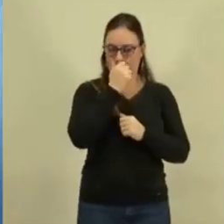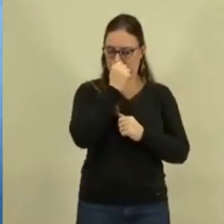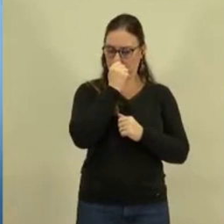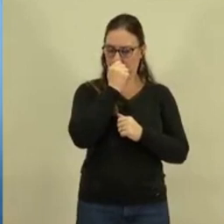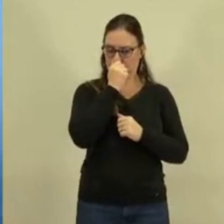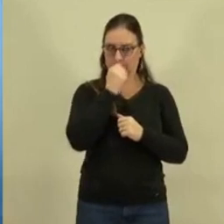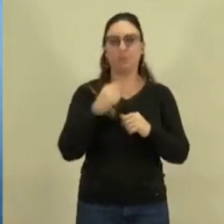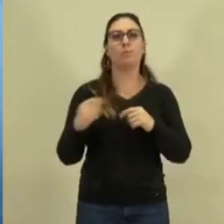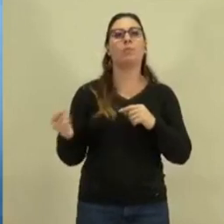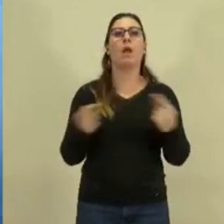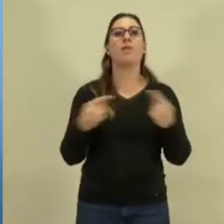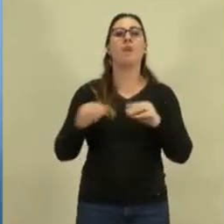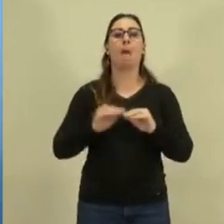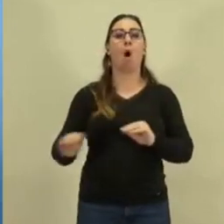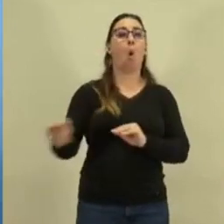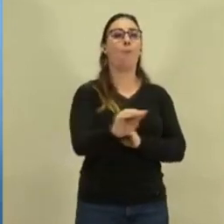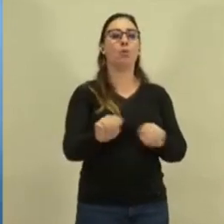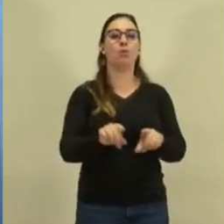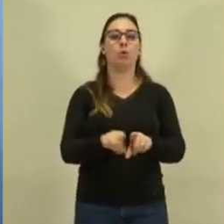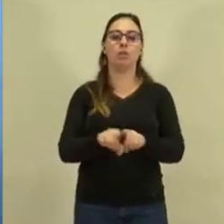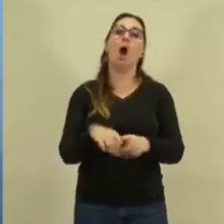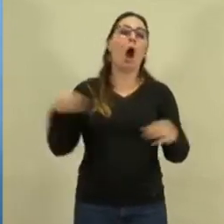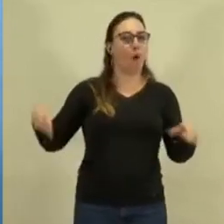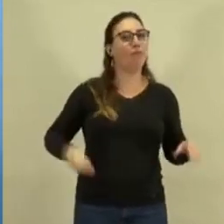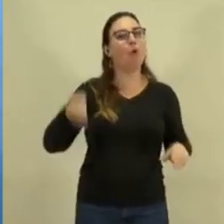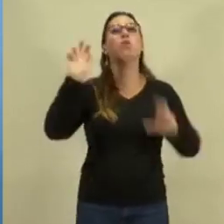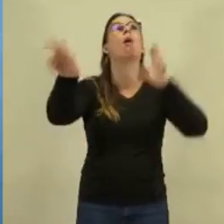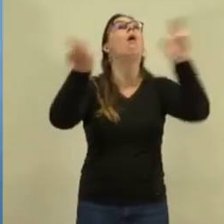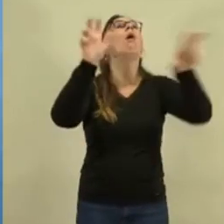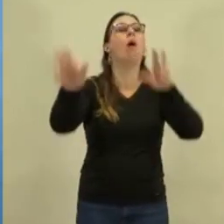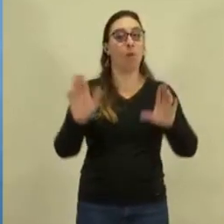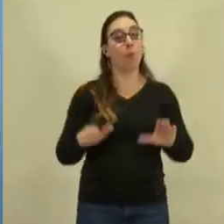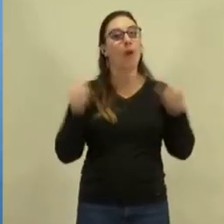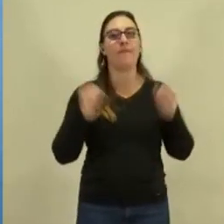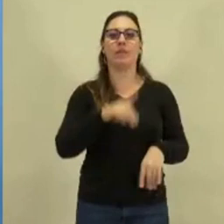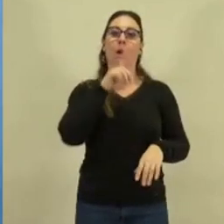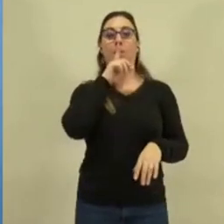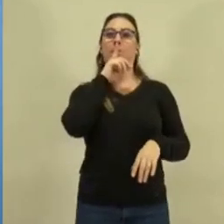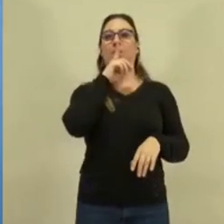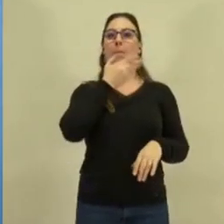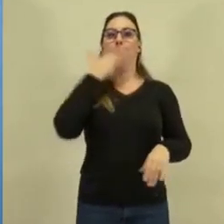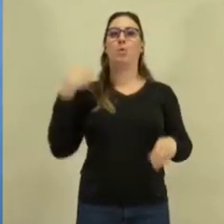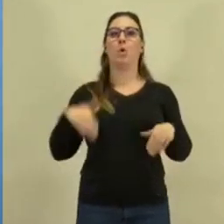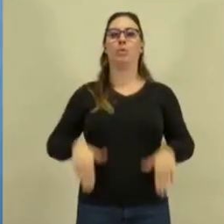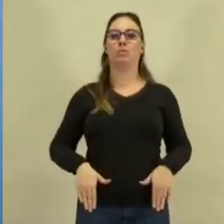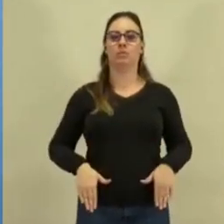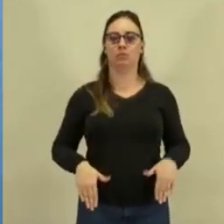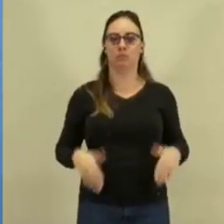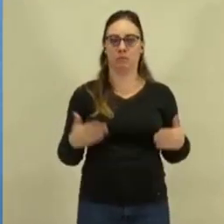même le débat budgétaire pour justement, alors en mettant la faute sur les autres, mais justement pour ne pas en parler. C'est bien